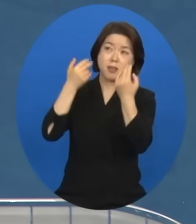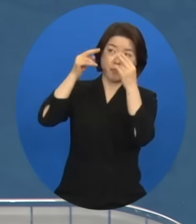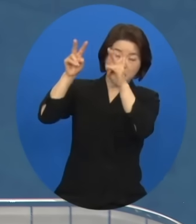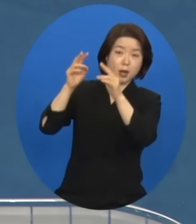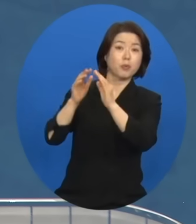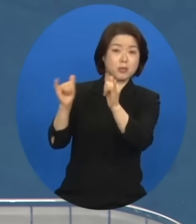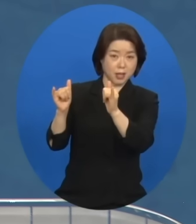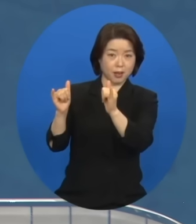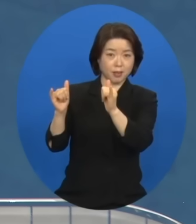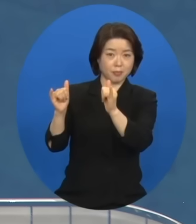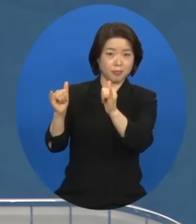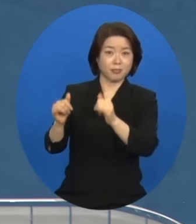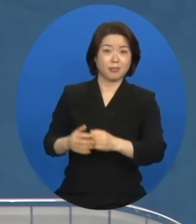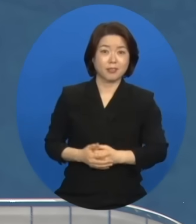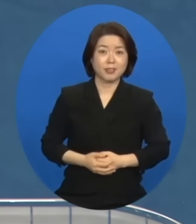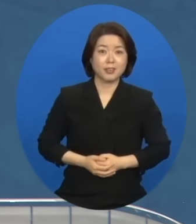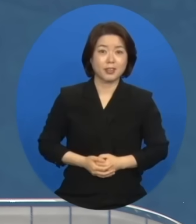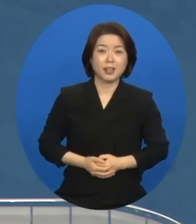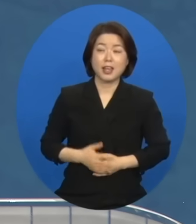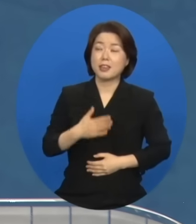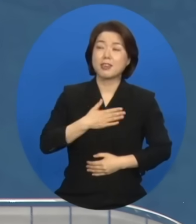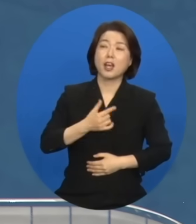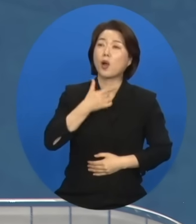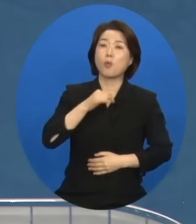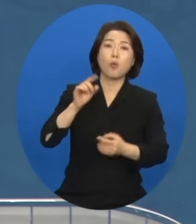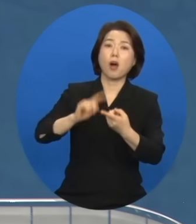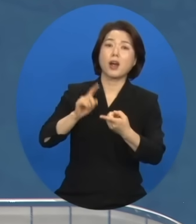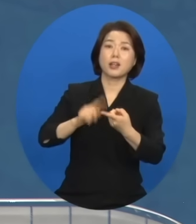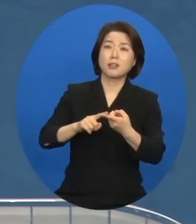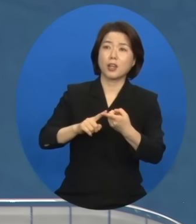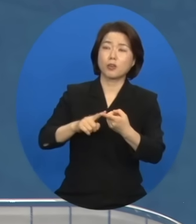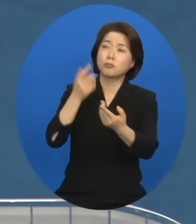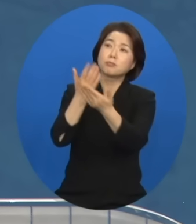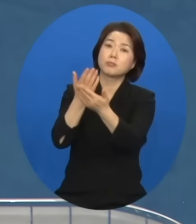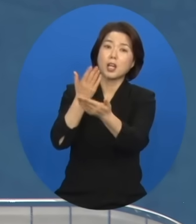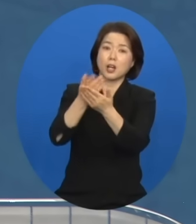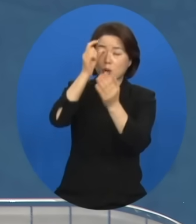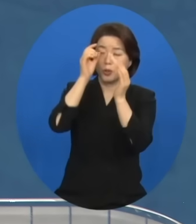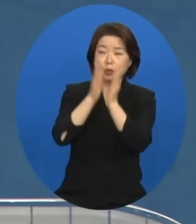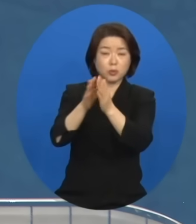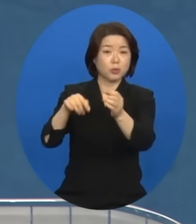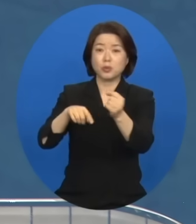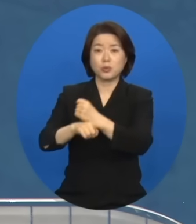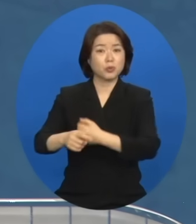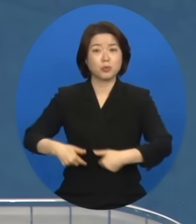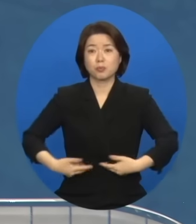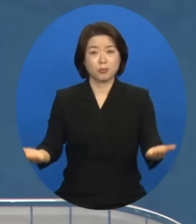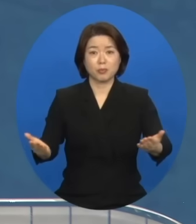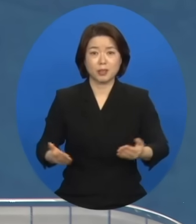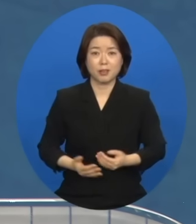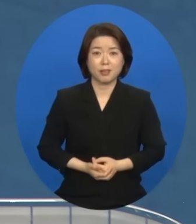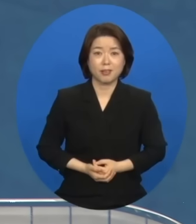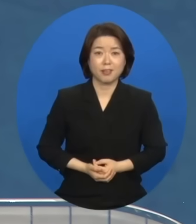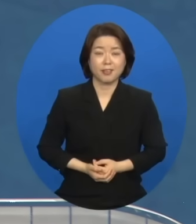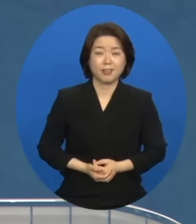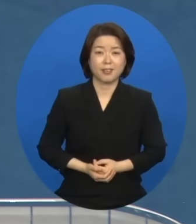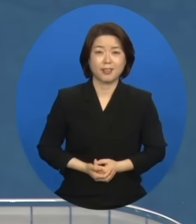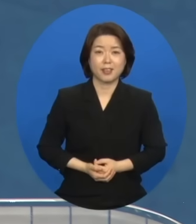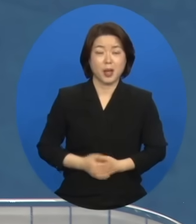바라보는 사람은 내가 원하는 대로 하게 해달라고 기도할 이유가 없어요.